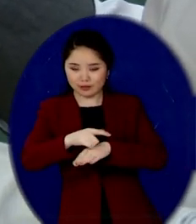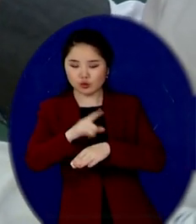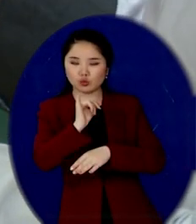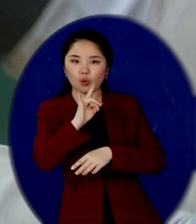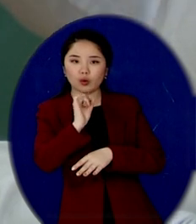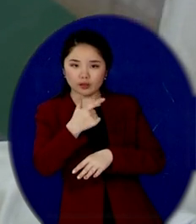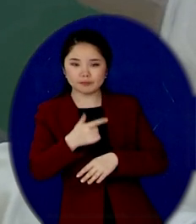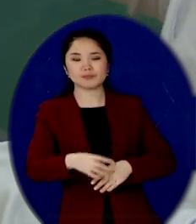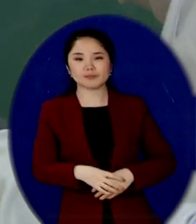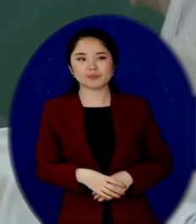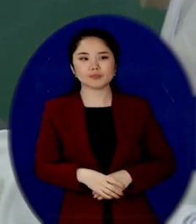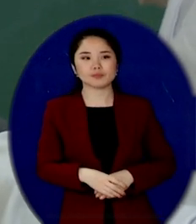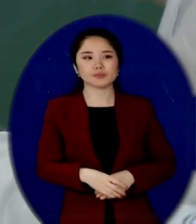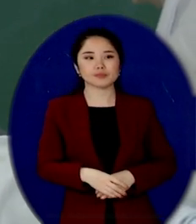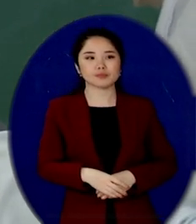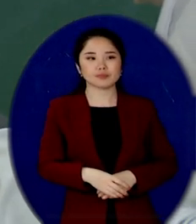байна.